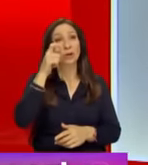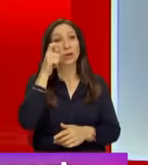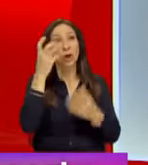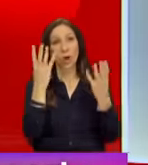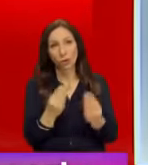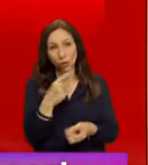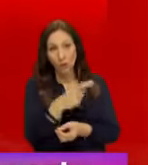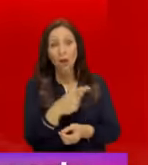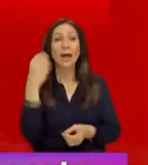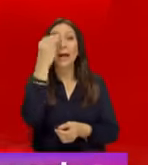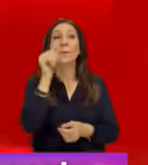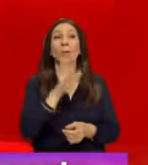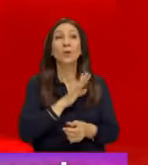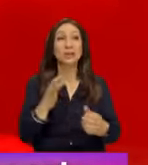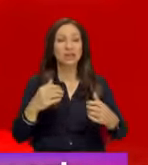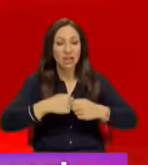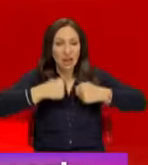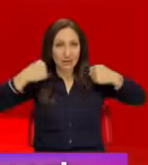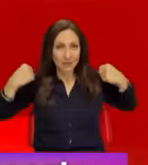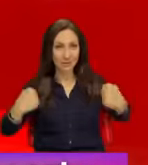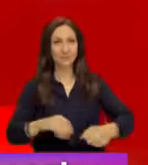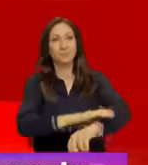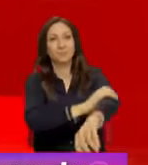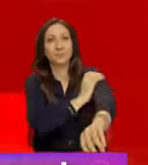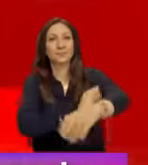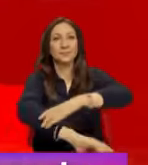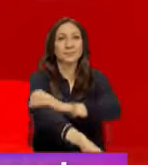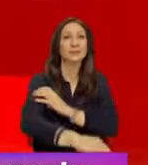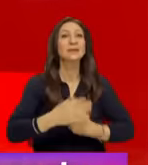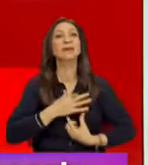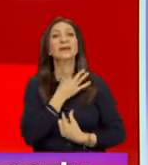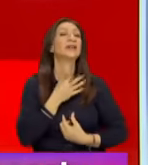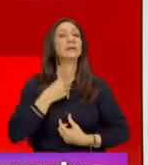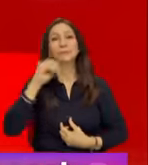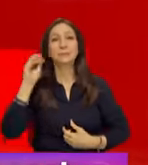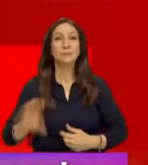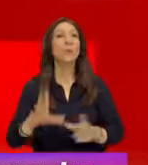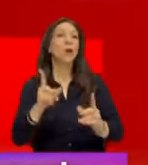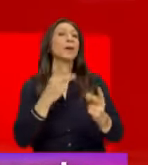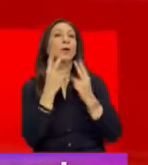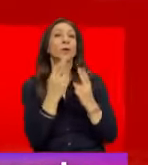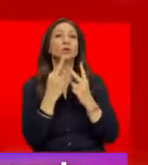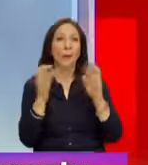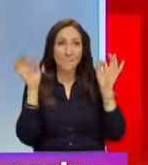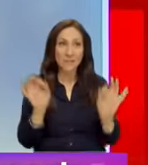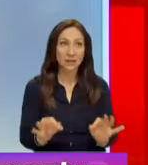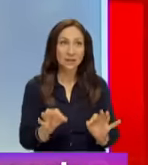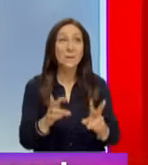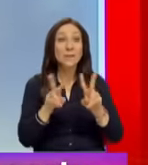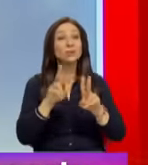Özgür Özel'di. Ekrem İmamoğlu ceketini çıkarttı, kolları sıvadı, kravatını çıkarttı. Böyle bir konuşma gerçekleştirdi.